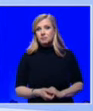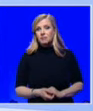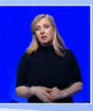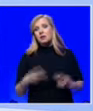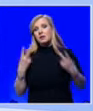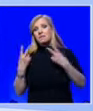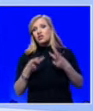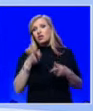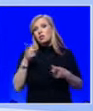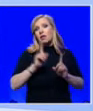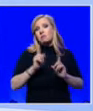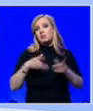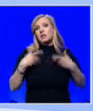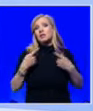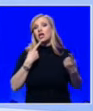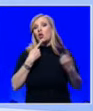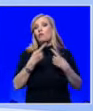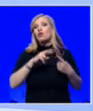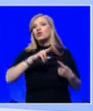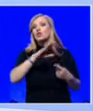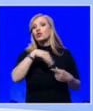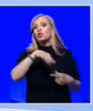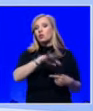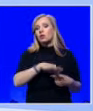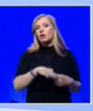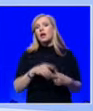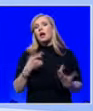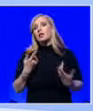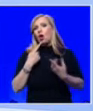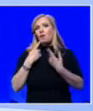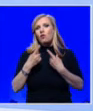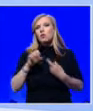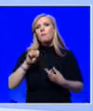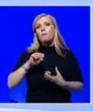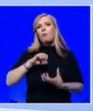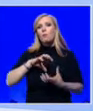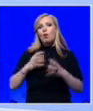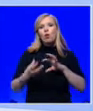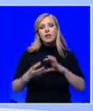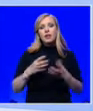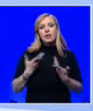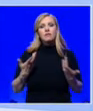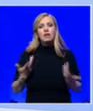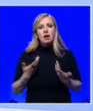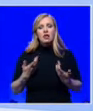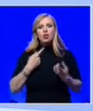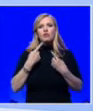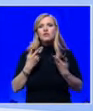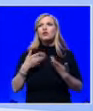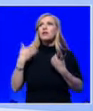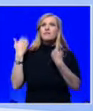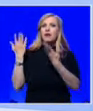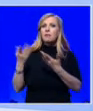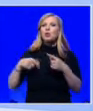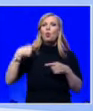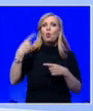Вижда се, че те не искат да разговарят с другите. Това да разговаряте по политики, да разговаряте за, да кажем, какво ще бъде времето утре или